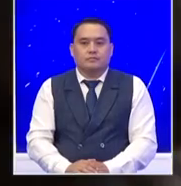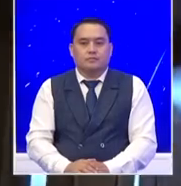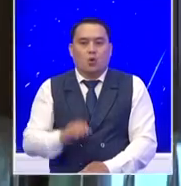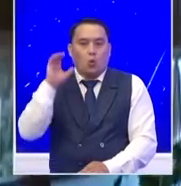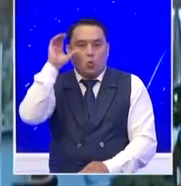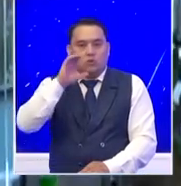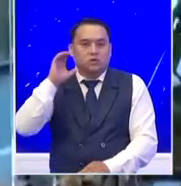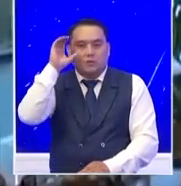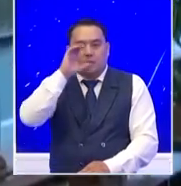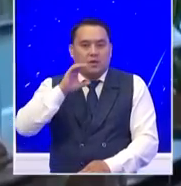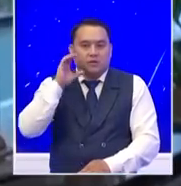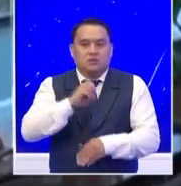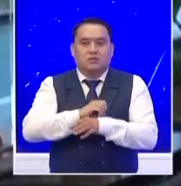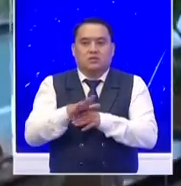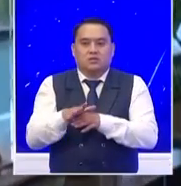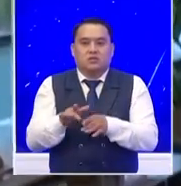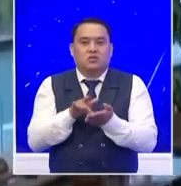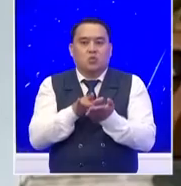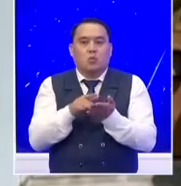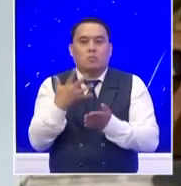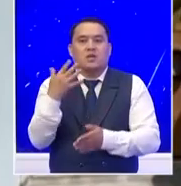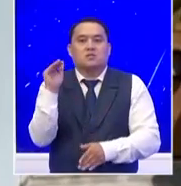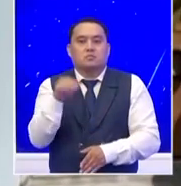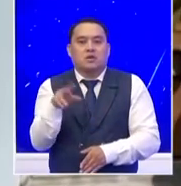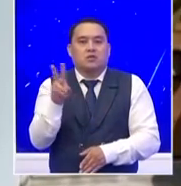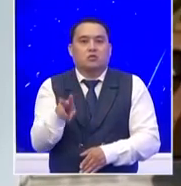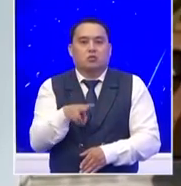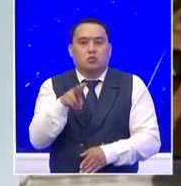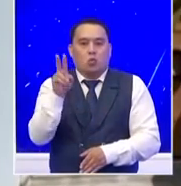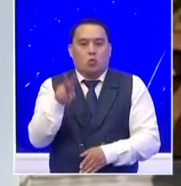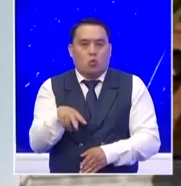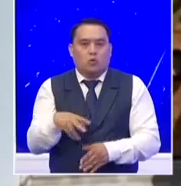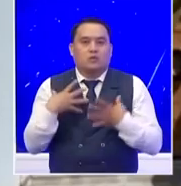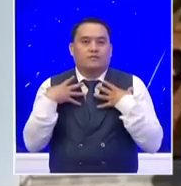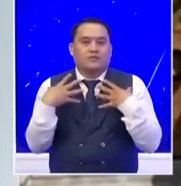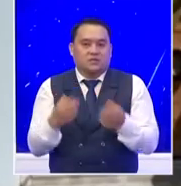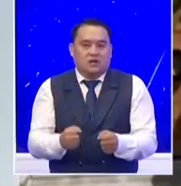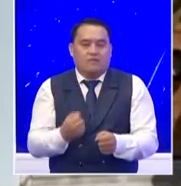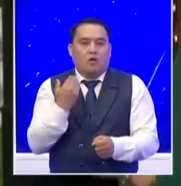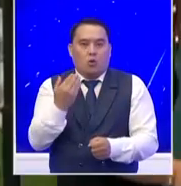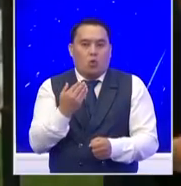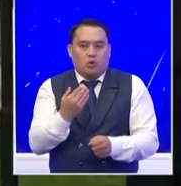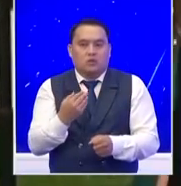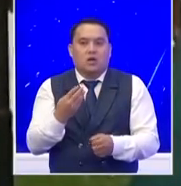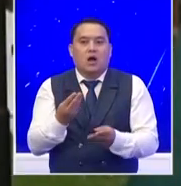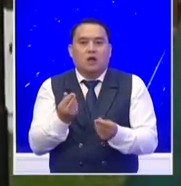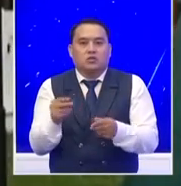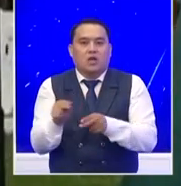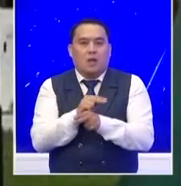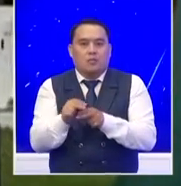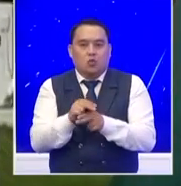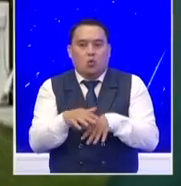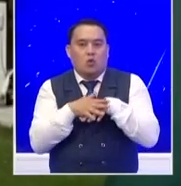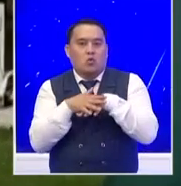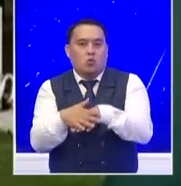Өзбекстан коронавирус шықтырған шетелдік туристерге 5000 доллар төлейді. Бұл сауықтыру өтемақысы, яғни қаражат науқасты емдеуге